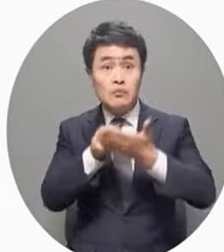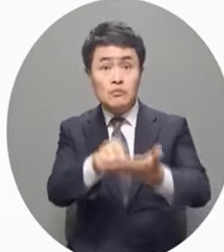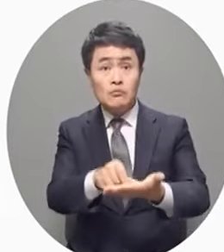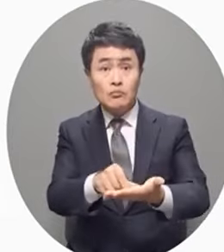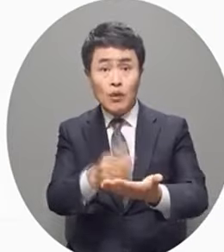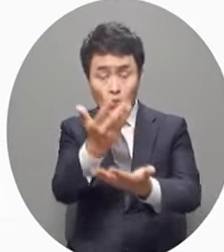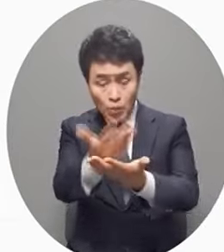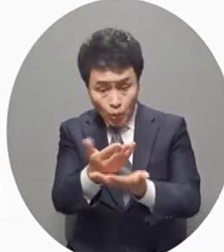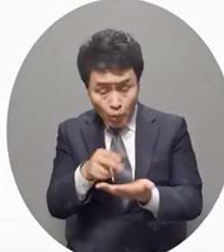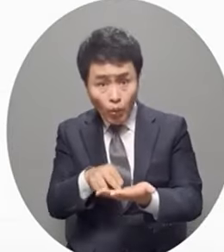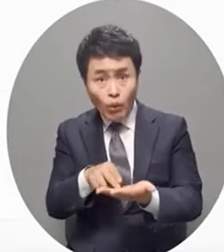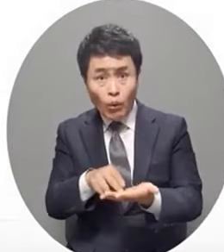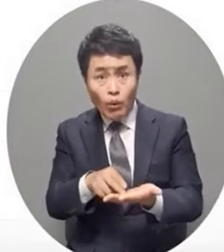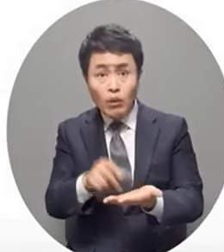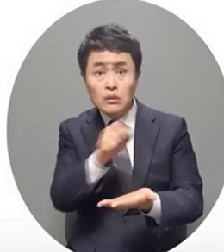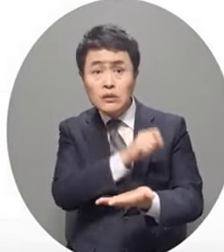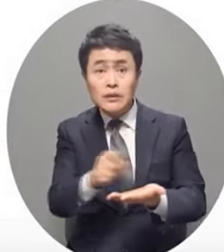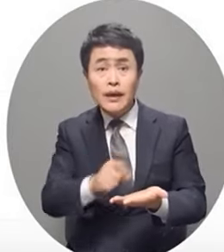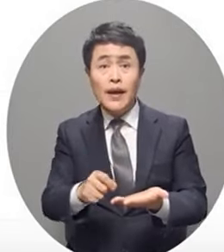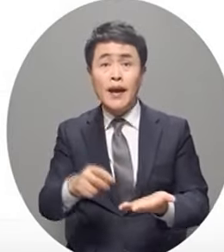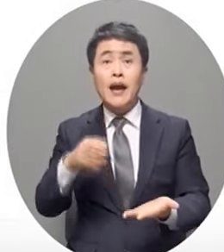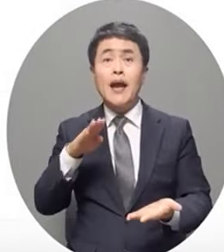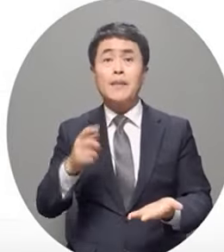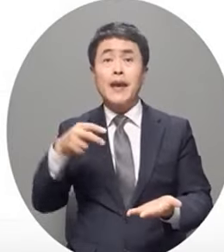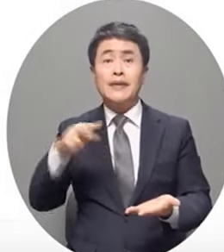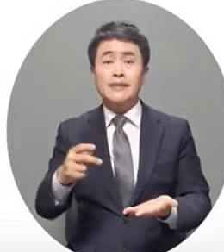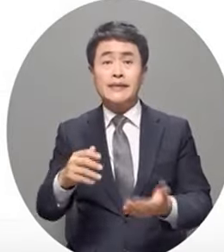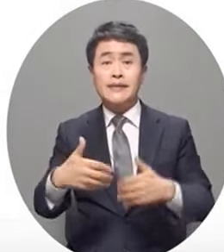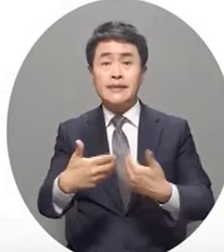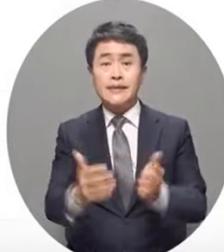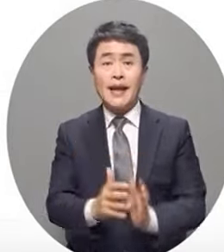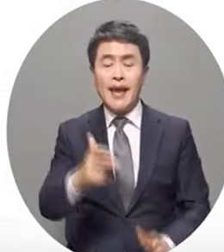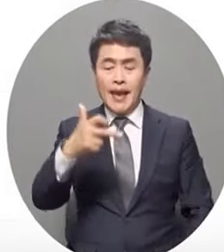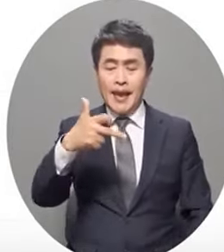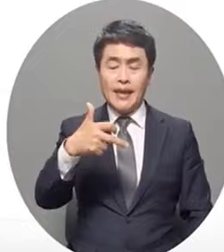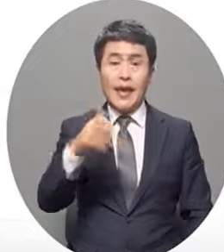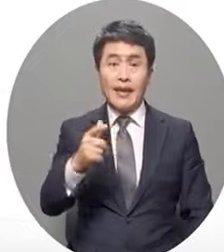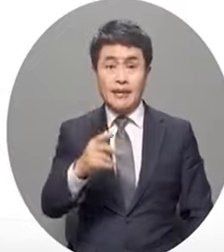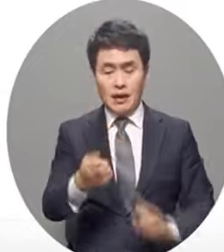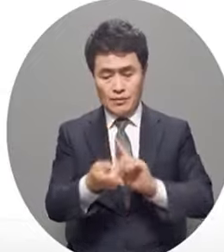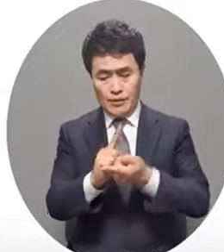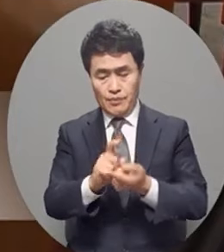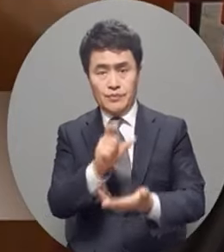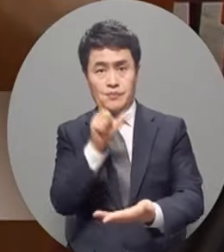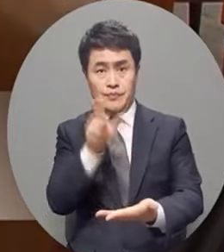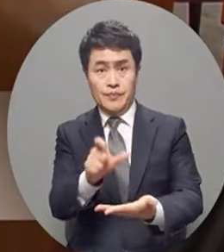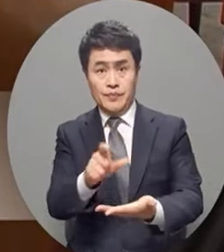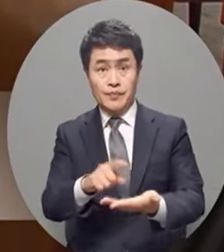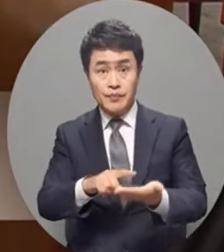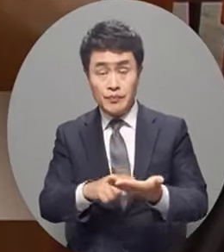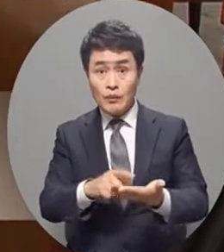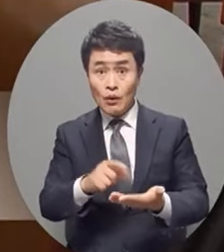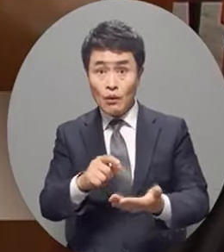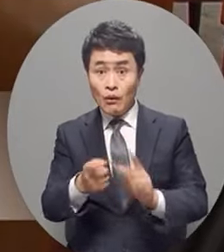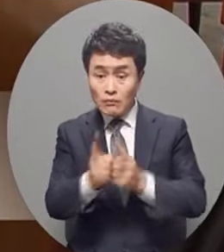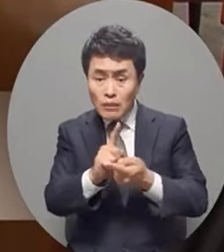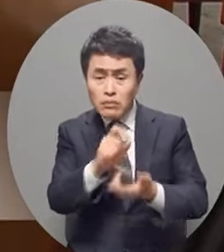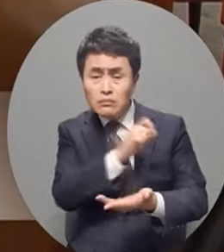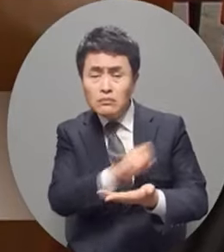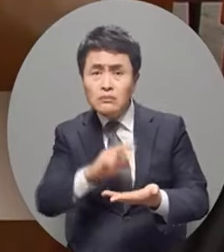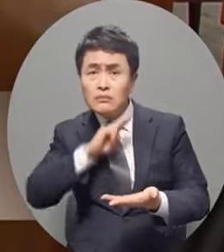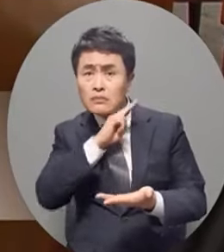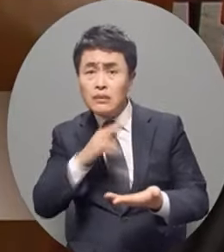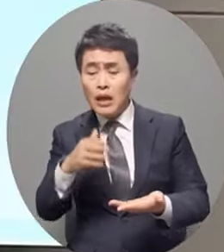문서 정보의 지은이가 벤슨이라는 케니의 대필 작가로 되 있다는 보도가 나왔습니다 논문 대필 의혹은